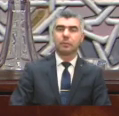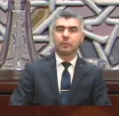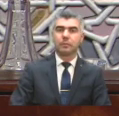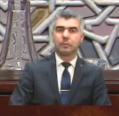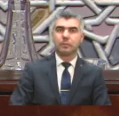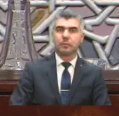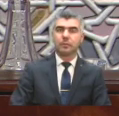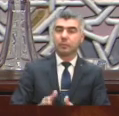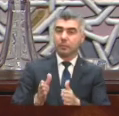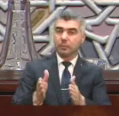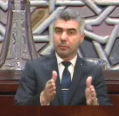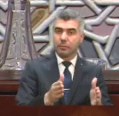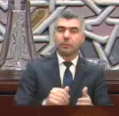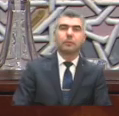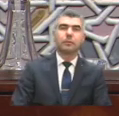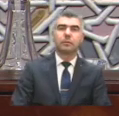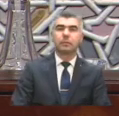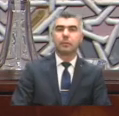إذا نمر